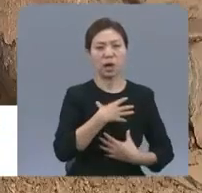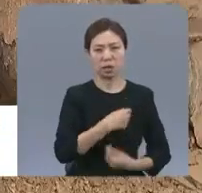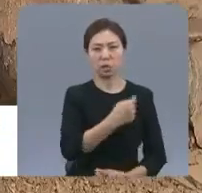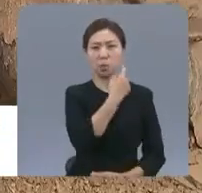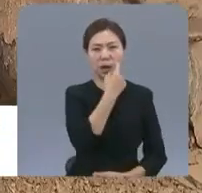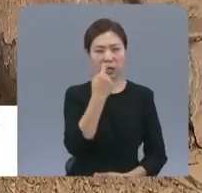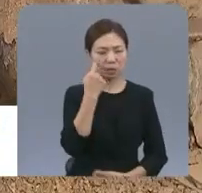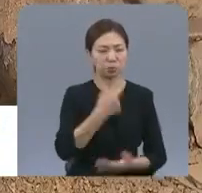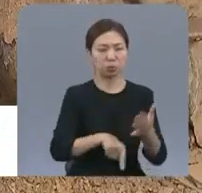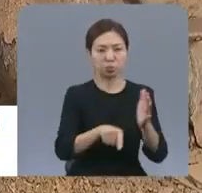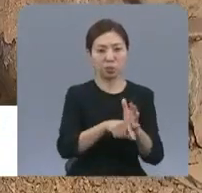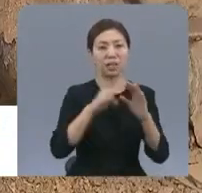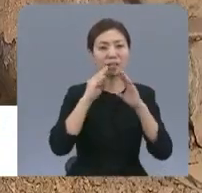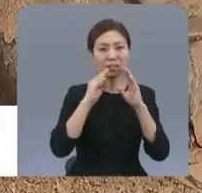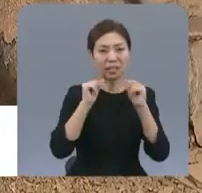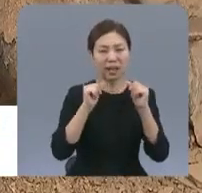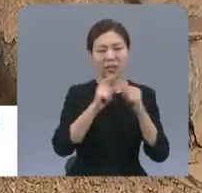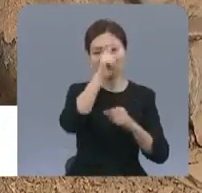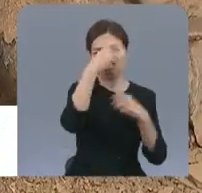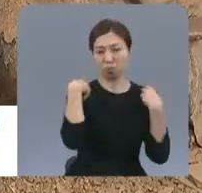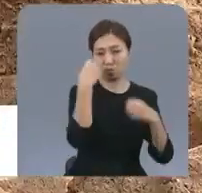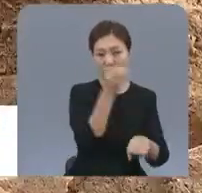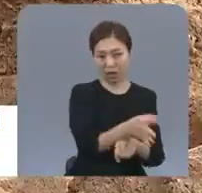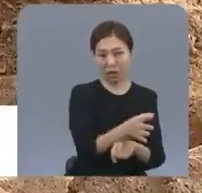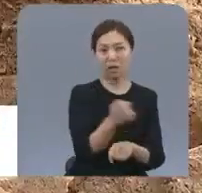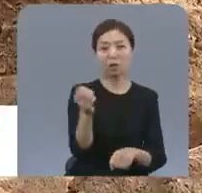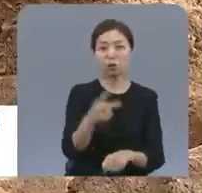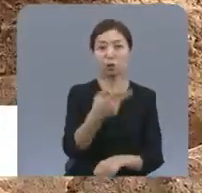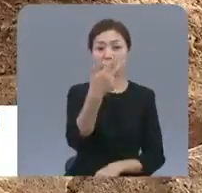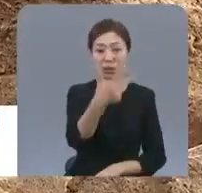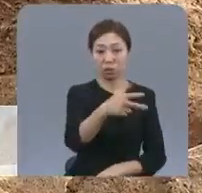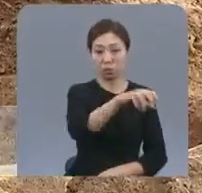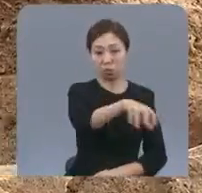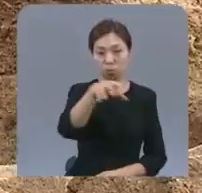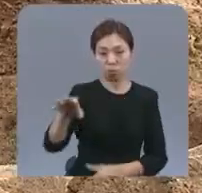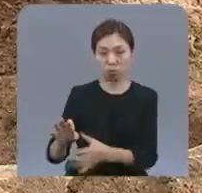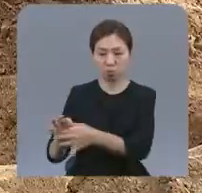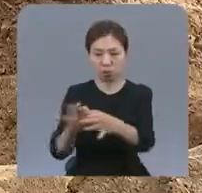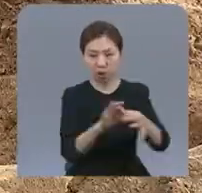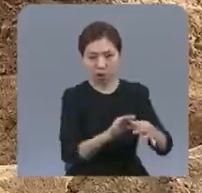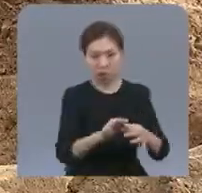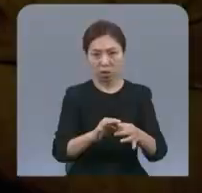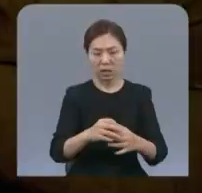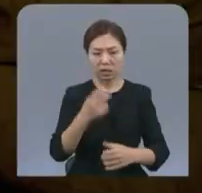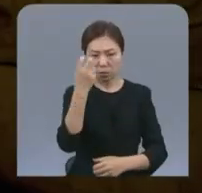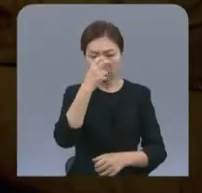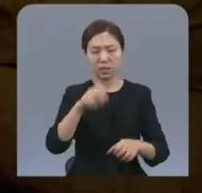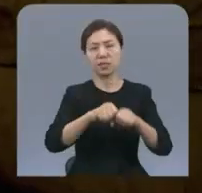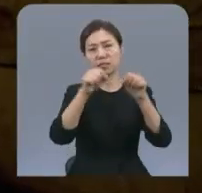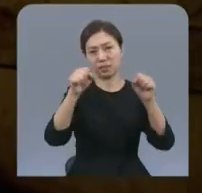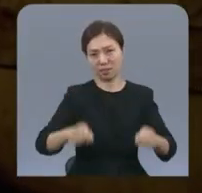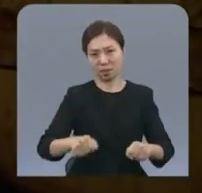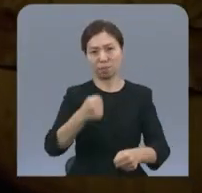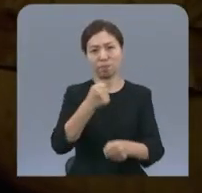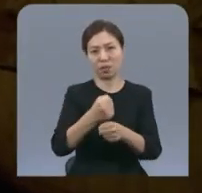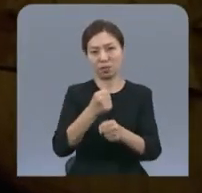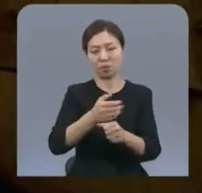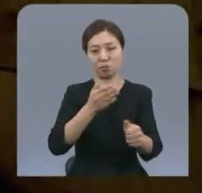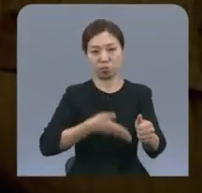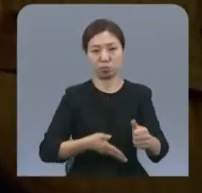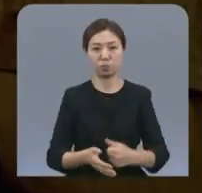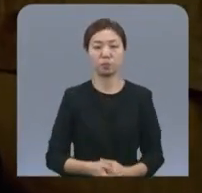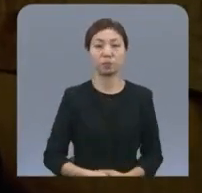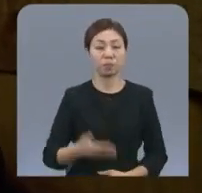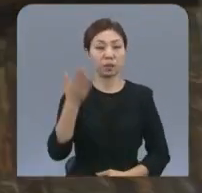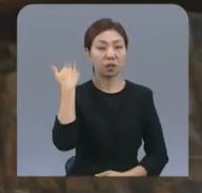nhưokuda và Xê La thì gaia không có nhiều tư liệu để lại do đó quần thể lăng mộ Gaga được đánh giá là di tích